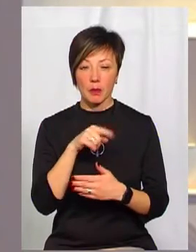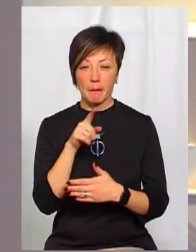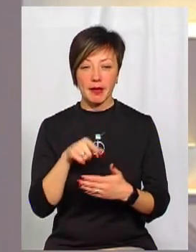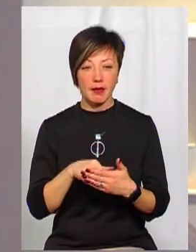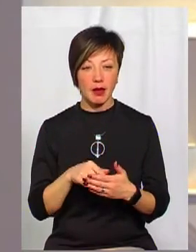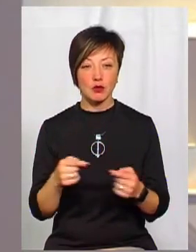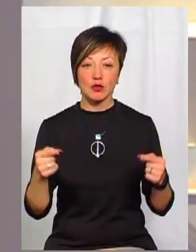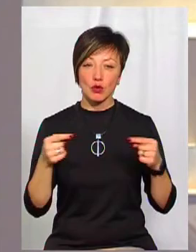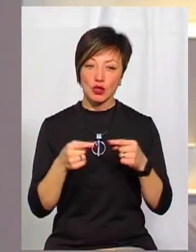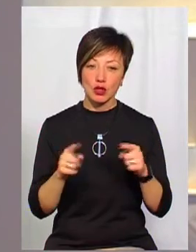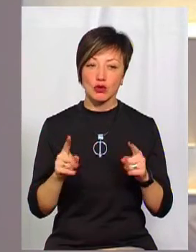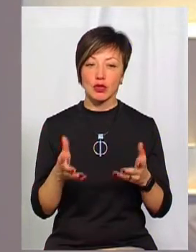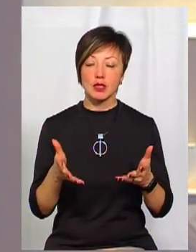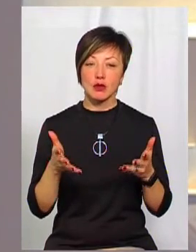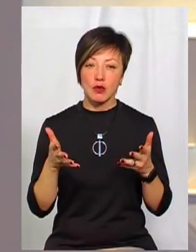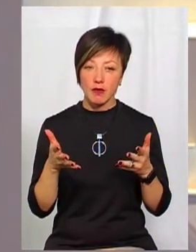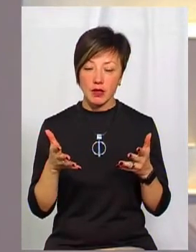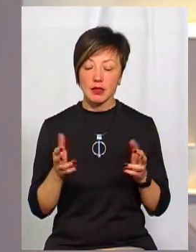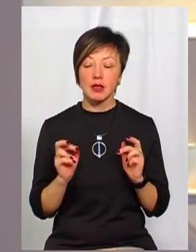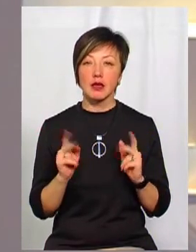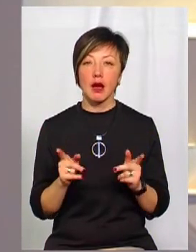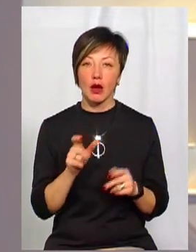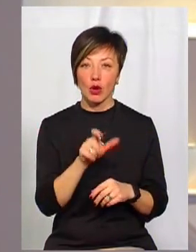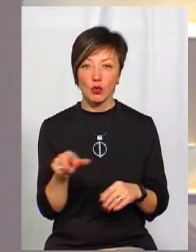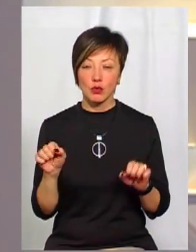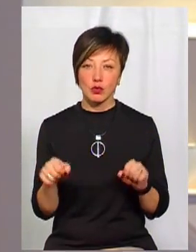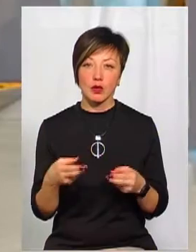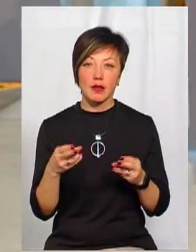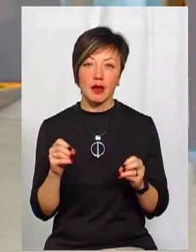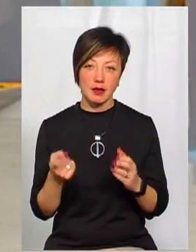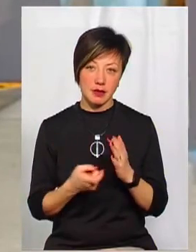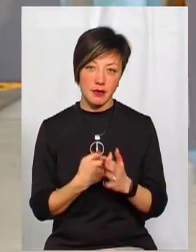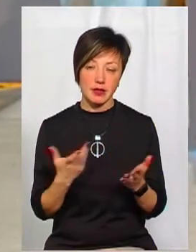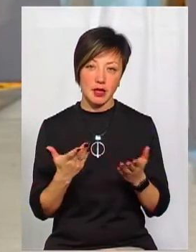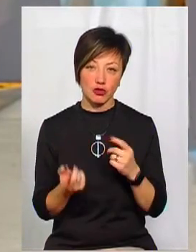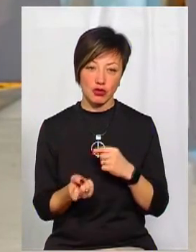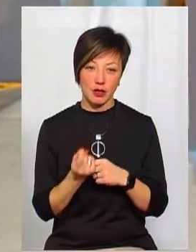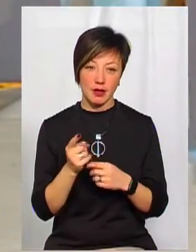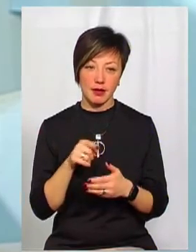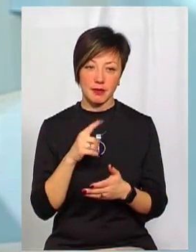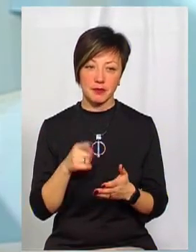для того, щоб уточнити, що з'ясувати, як люди можуть, де дізнаватися, з яких джерел?